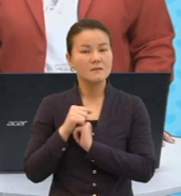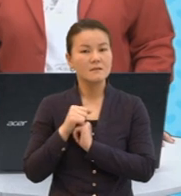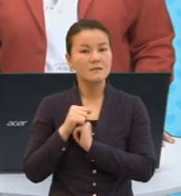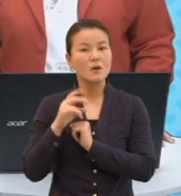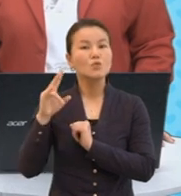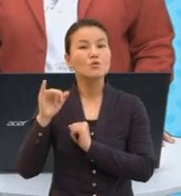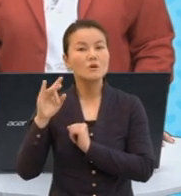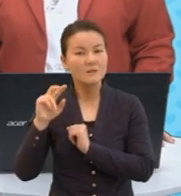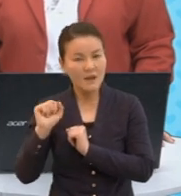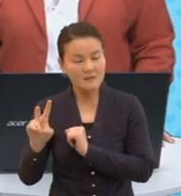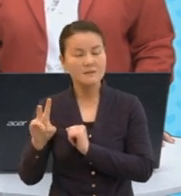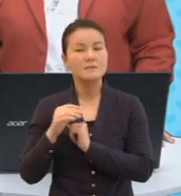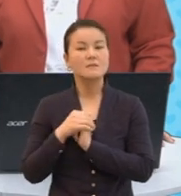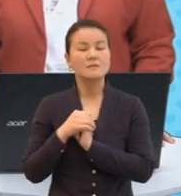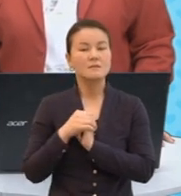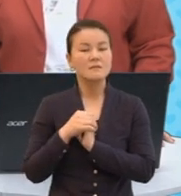Нурлан,